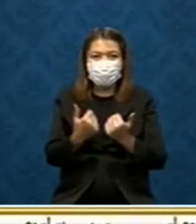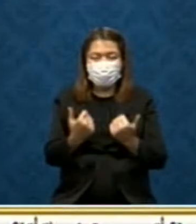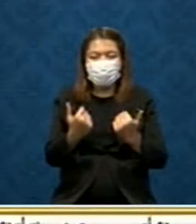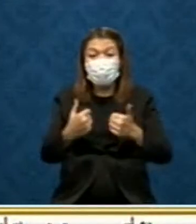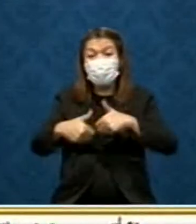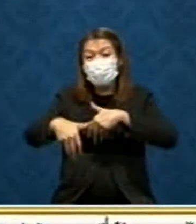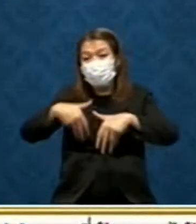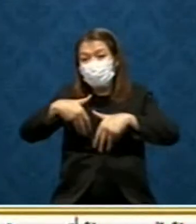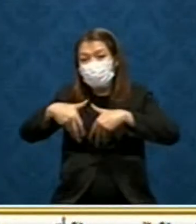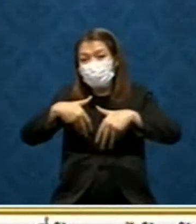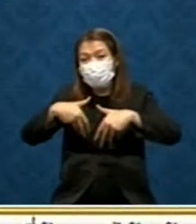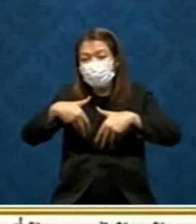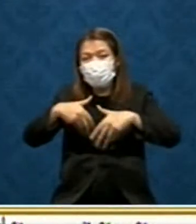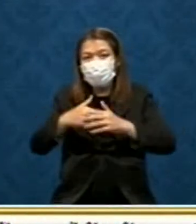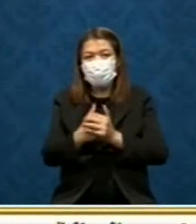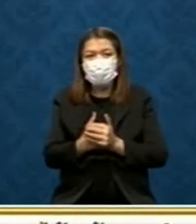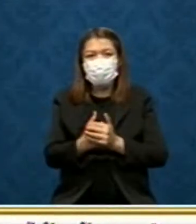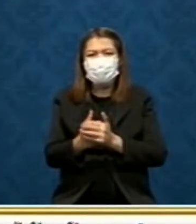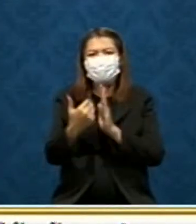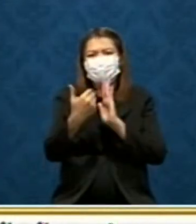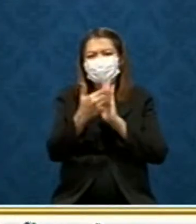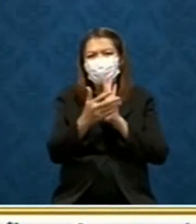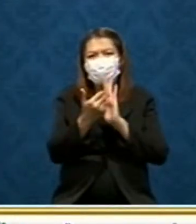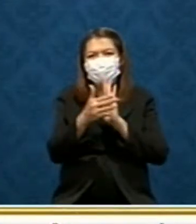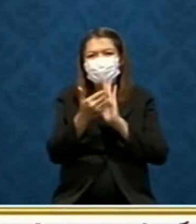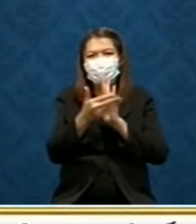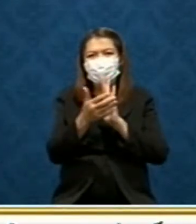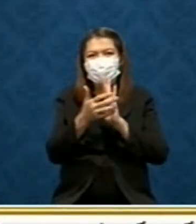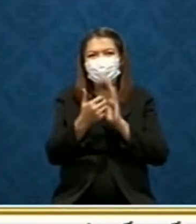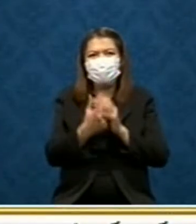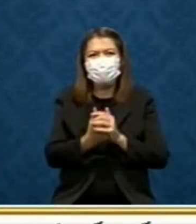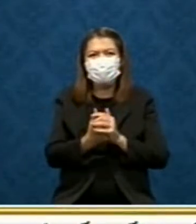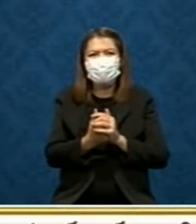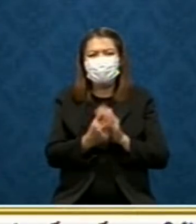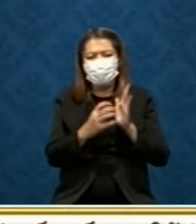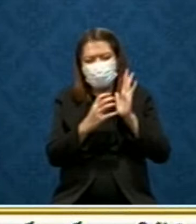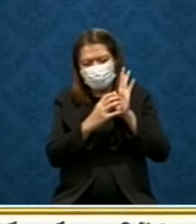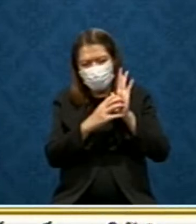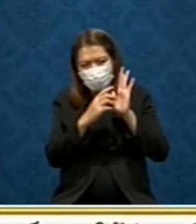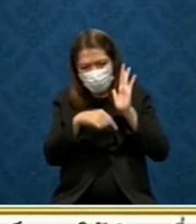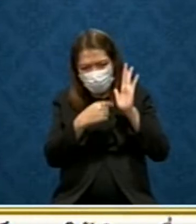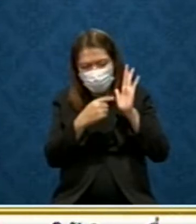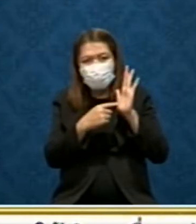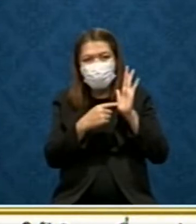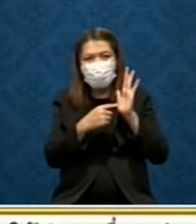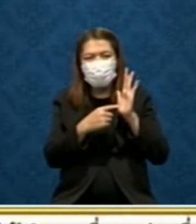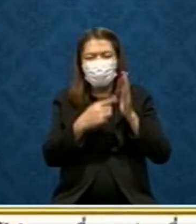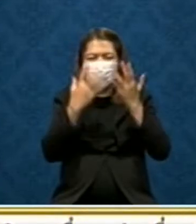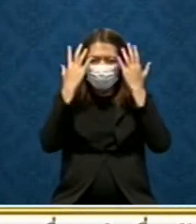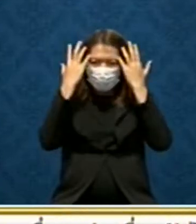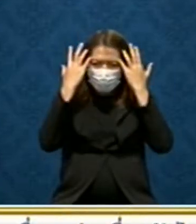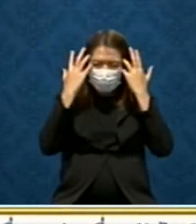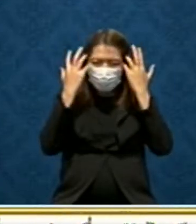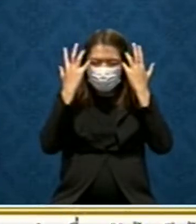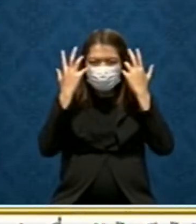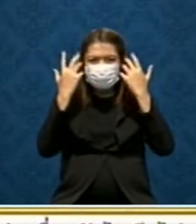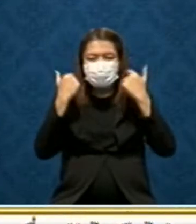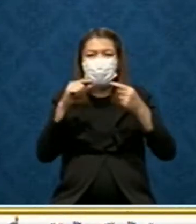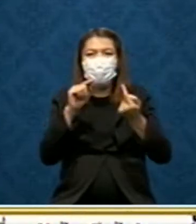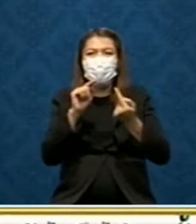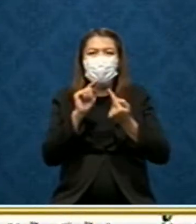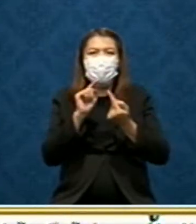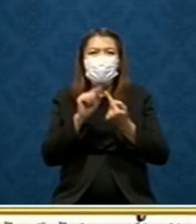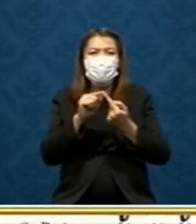ี้พี่น้องนี่โยเยออีสารนะไม่กพอสารหรภาคกางกเหกละเป็ทุกขมากกับเรื่